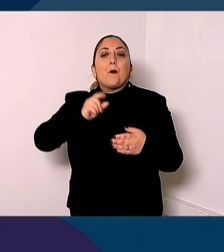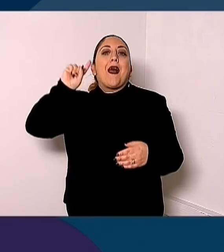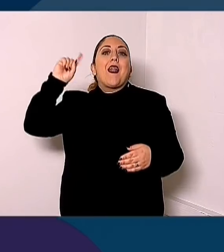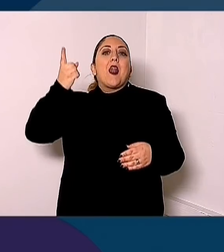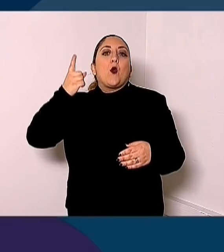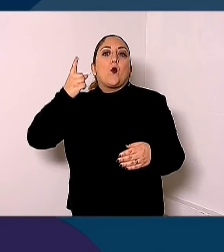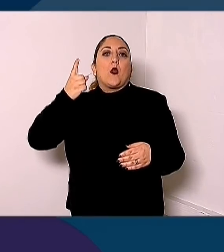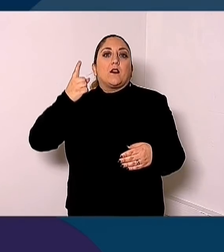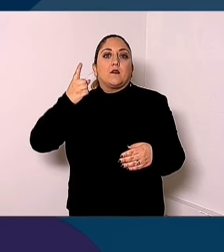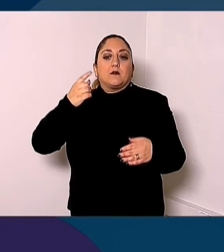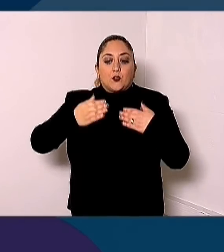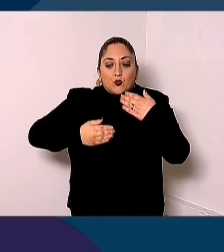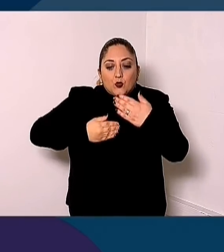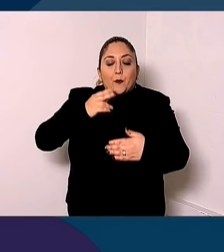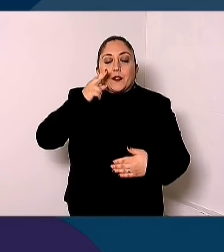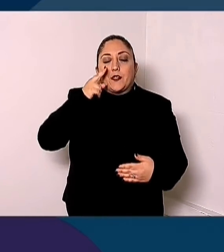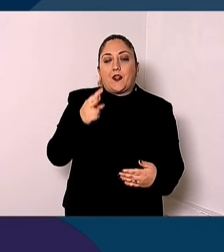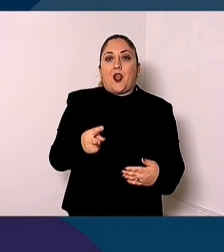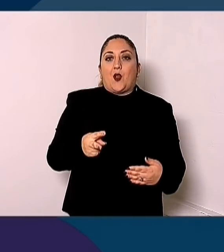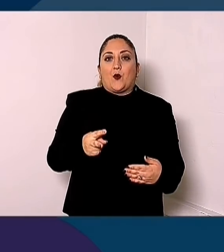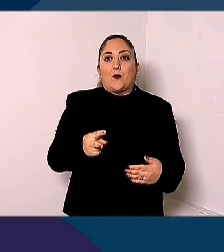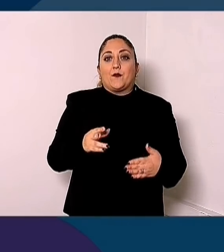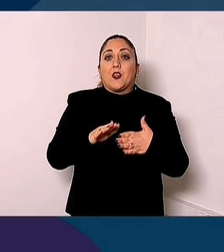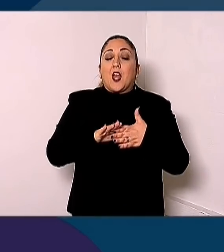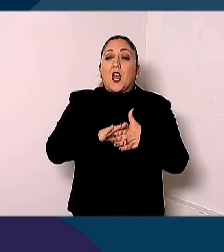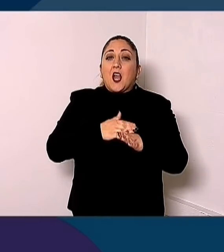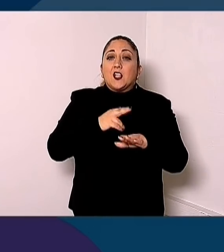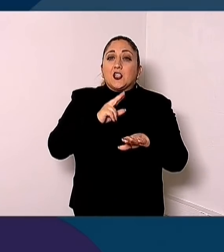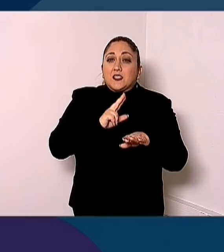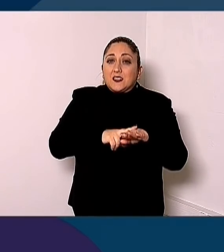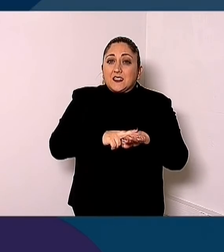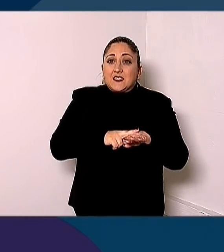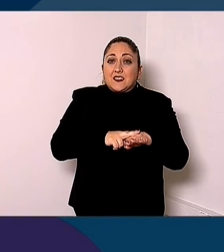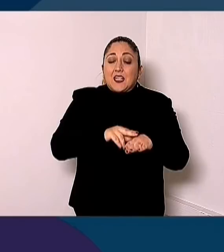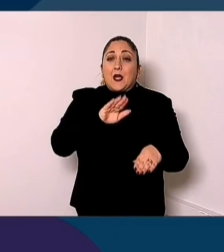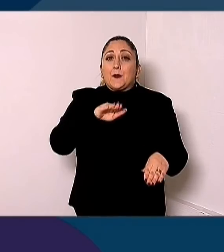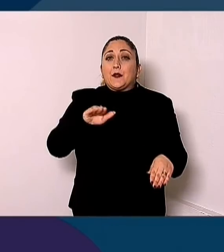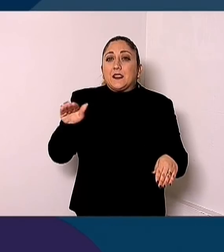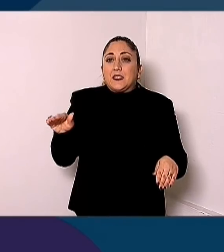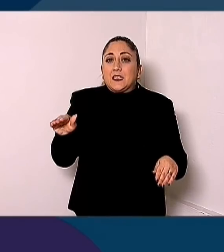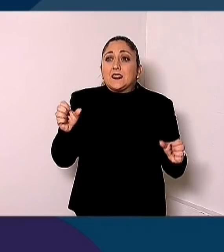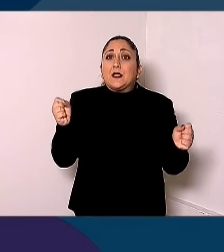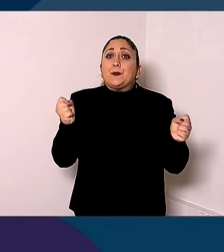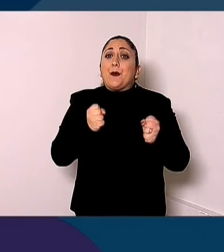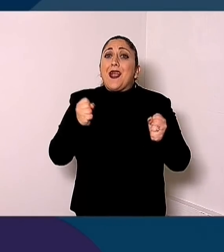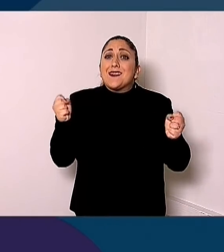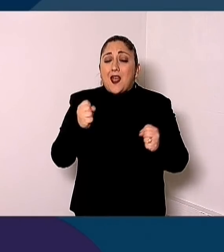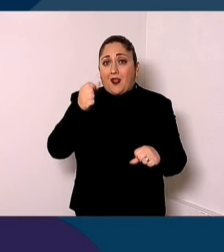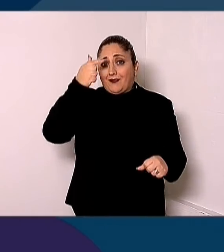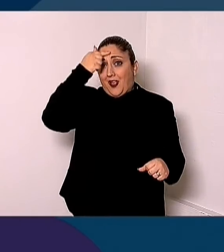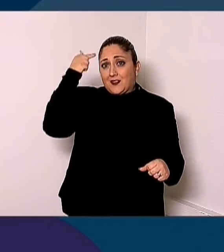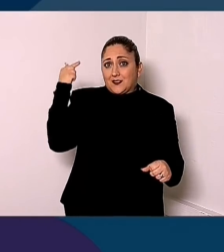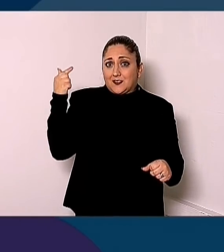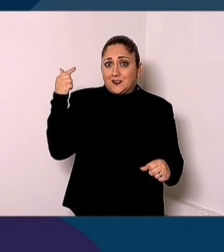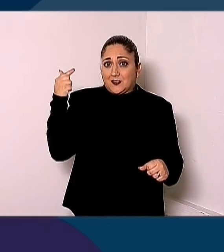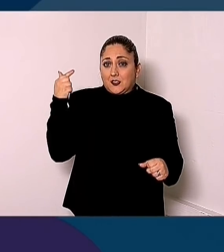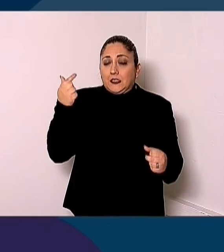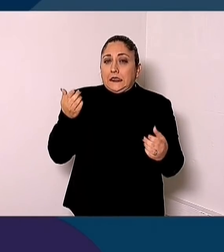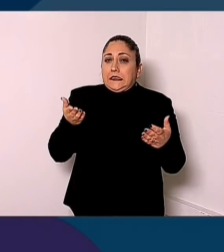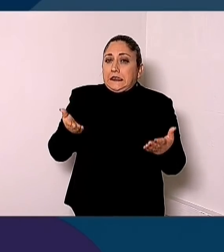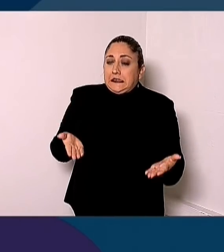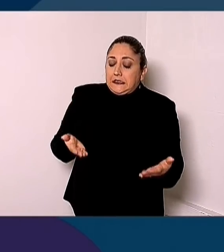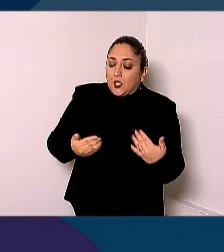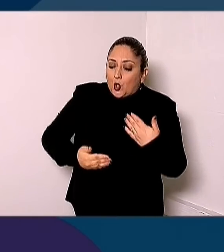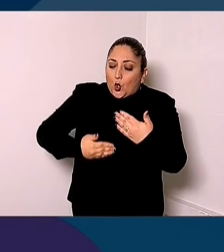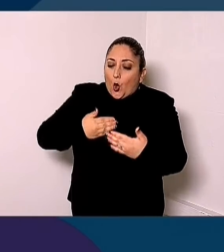aħna nkun nistgħu nibqgħu nsegwu. Għaliex iċ-chances li jista' jkollok xi ħadd minn dawn in-nies li forsi beża biex jiġi jagħmel it-test, hemmhekk